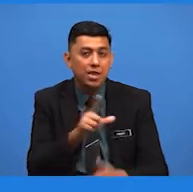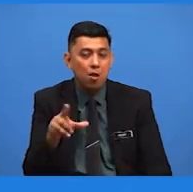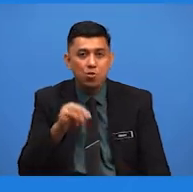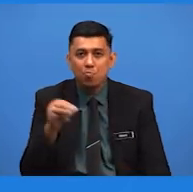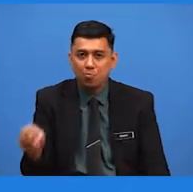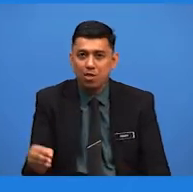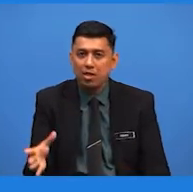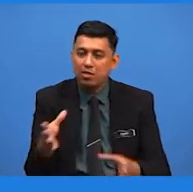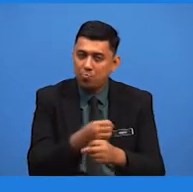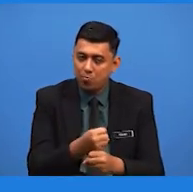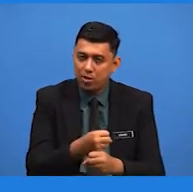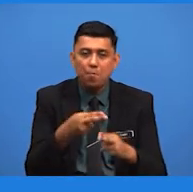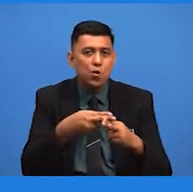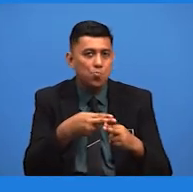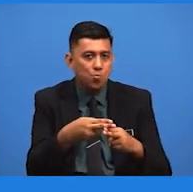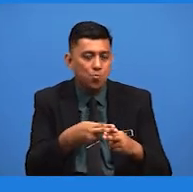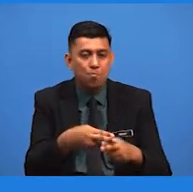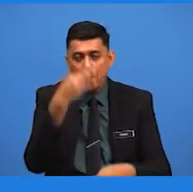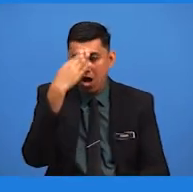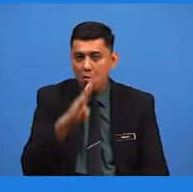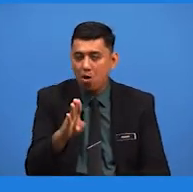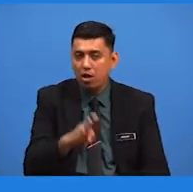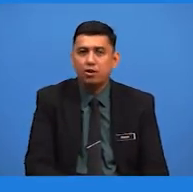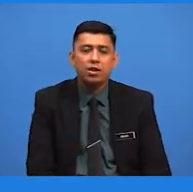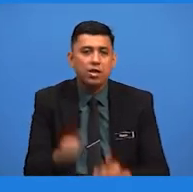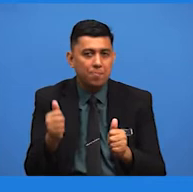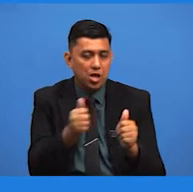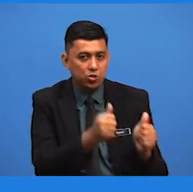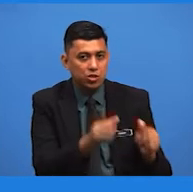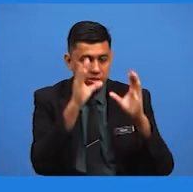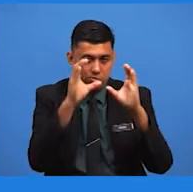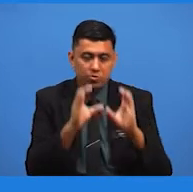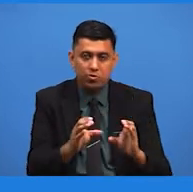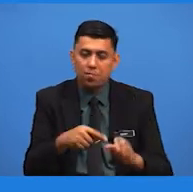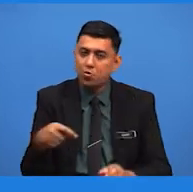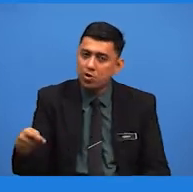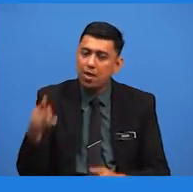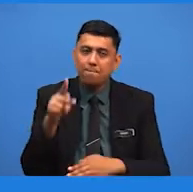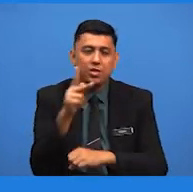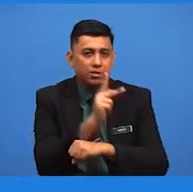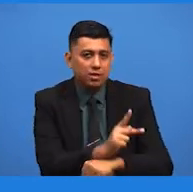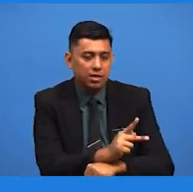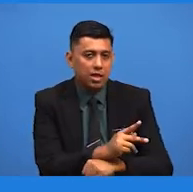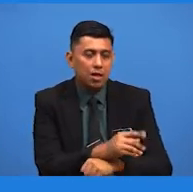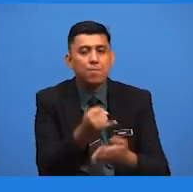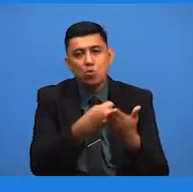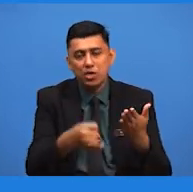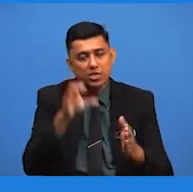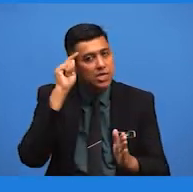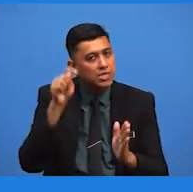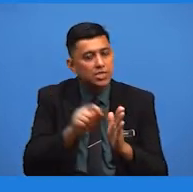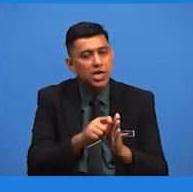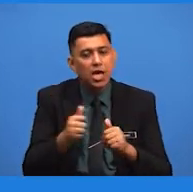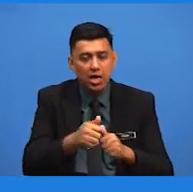Baiklah murid-murid, dapatlah dirumuskan bahawa pengaturcara menulis sudokut dan melukis carta